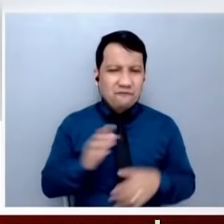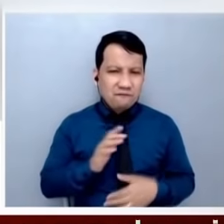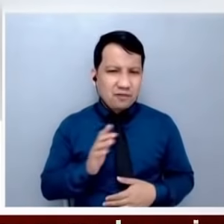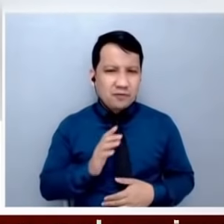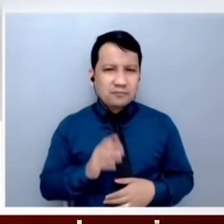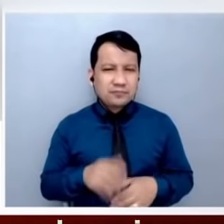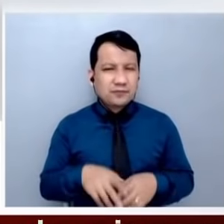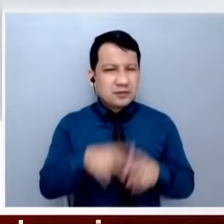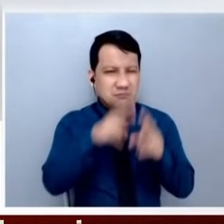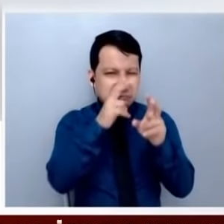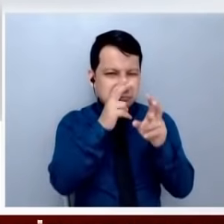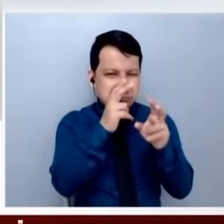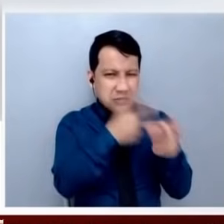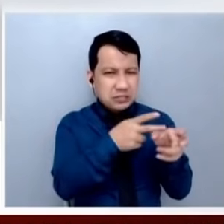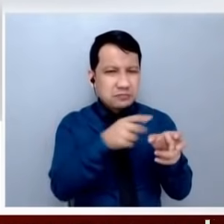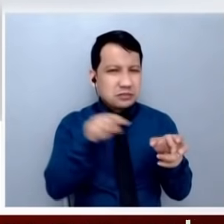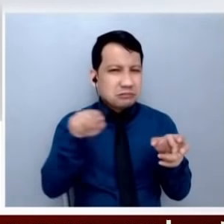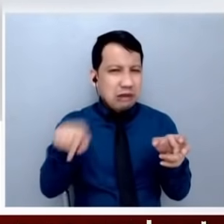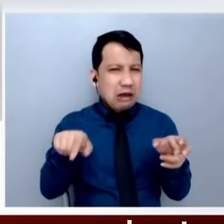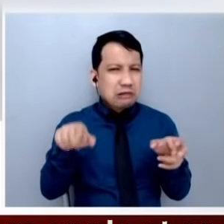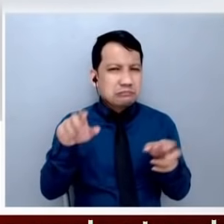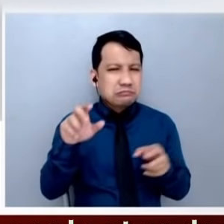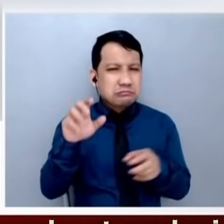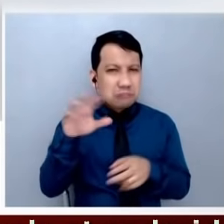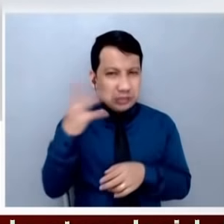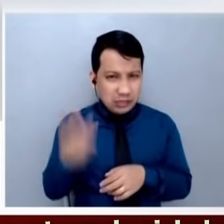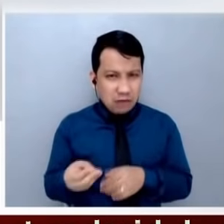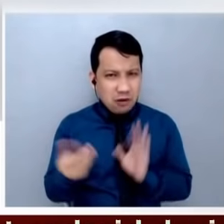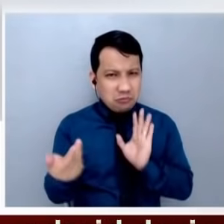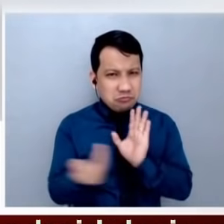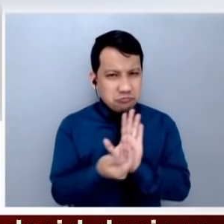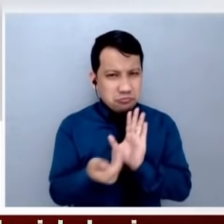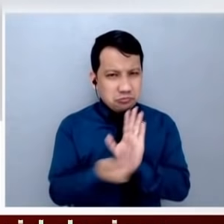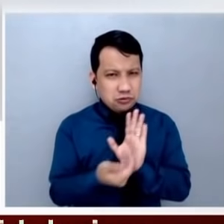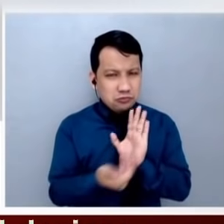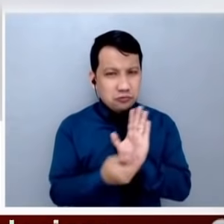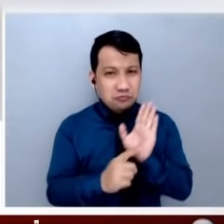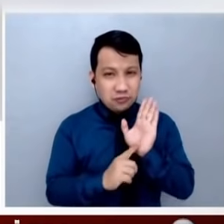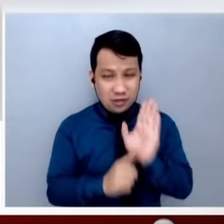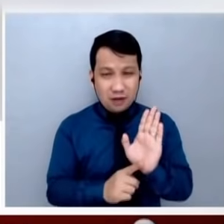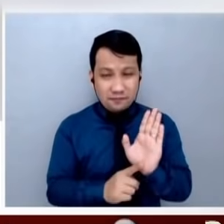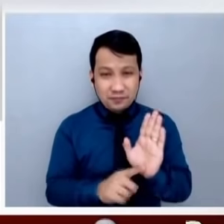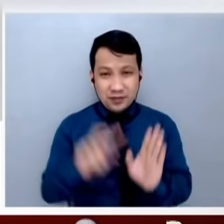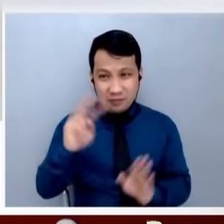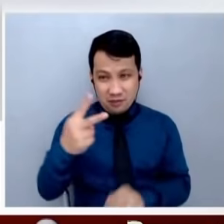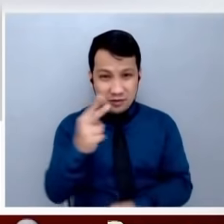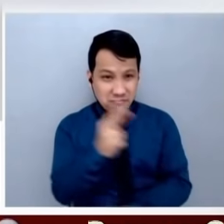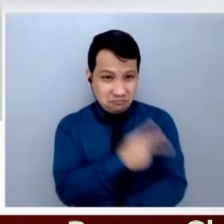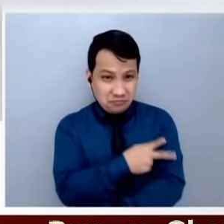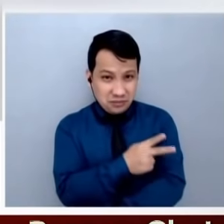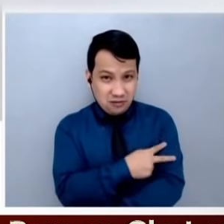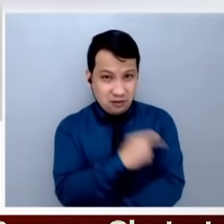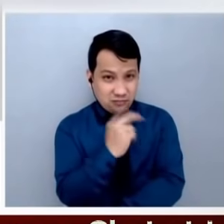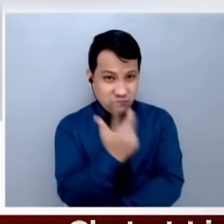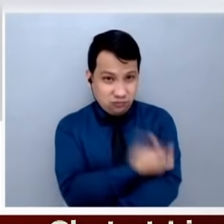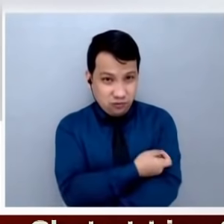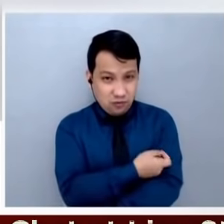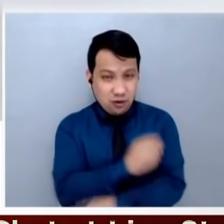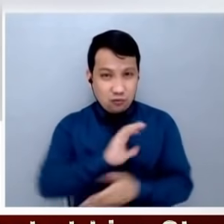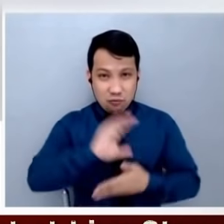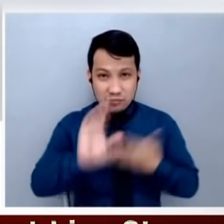Nasugbu sa pagtanggap ng mga turista. Kailangan ng pruweba na fully vaccinated o nakatanggap ng second dose 2 linggo bago ang